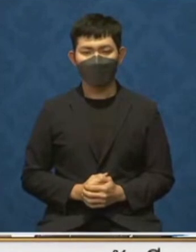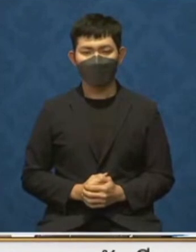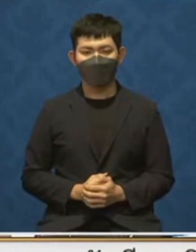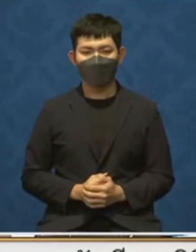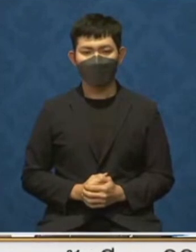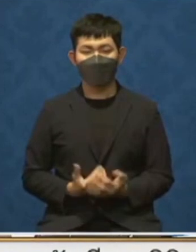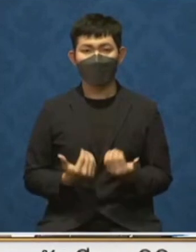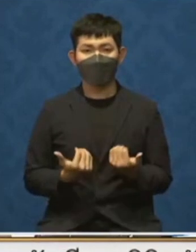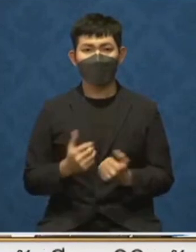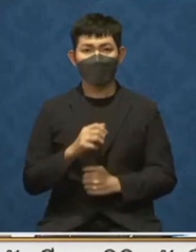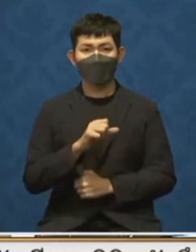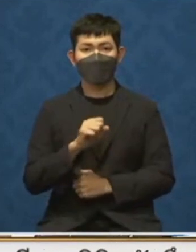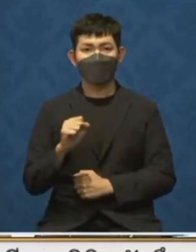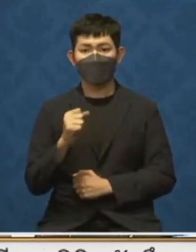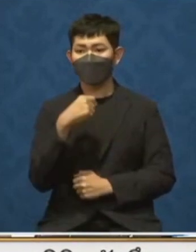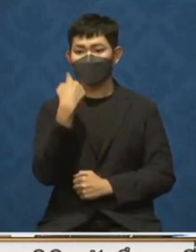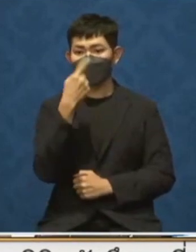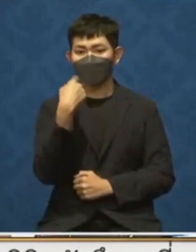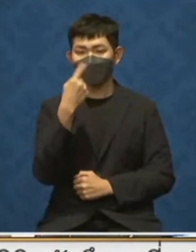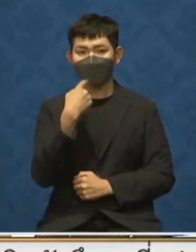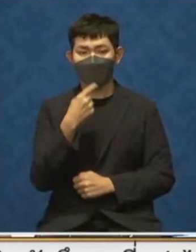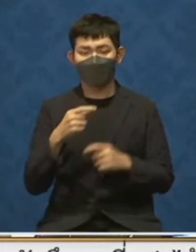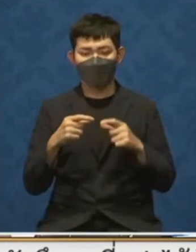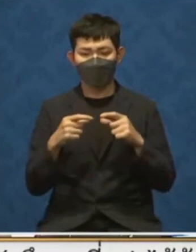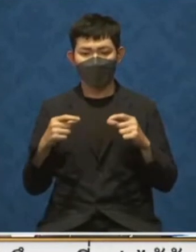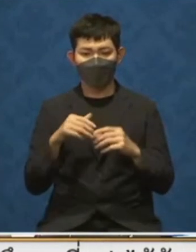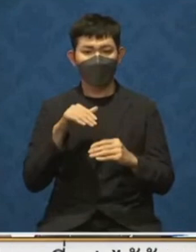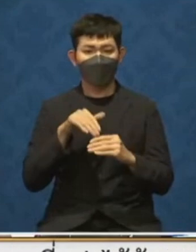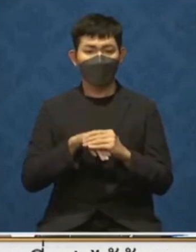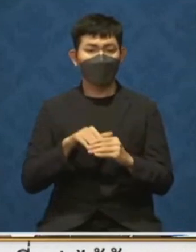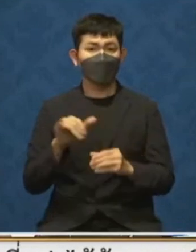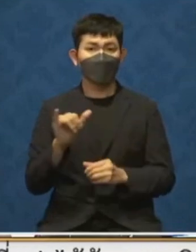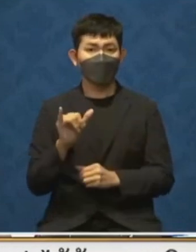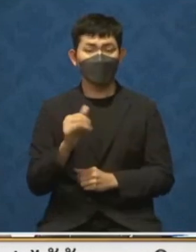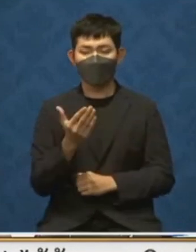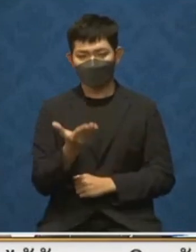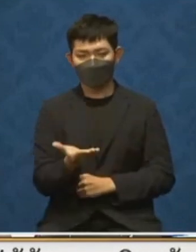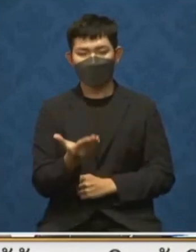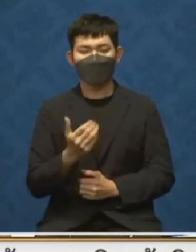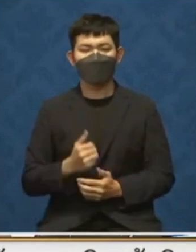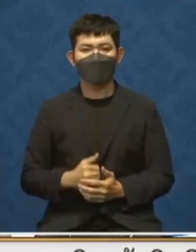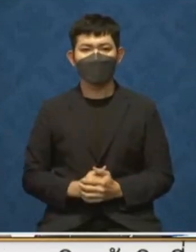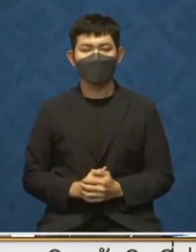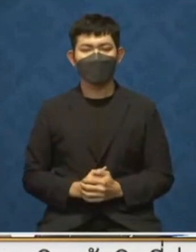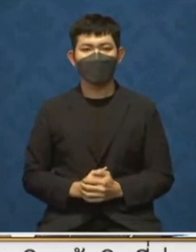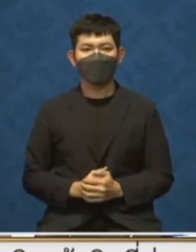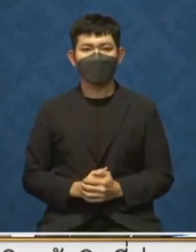มีท่านสมาชิกท่านใดที่ยังไม่ได้ใช้สิทธิ์ออกเสียงลงคะแนนก็เชิญนะครับ